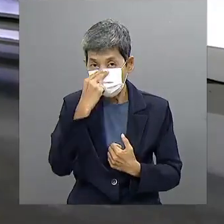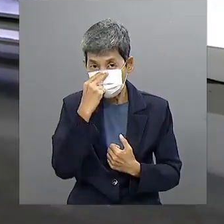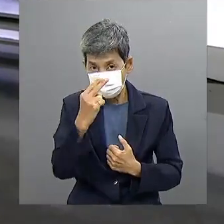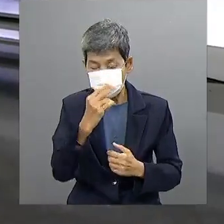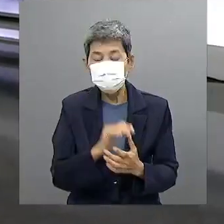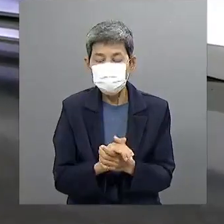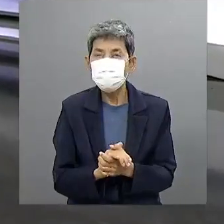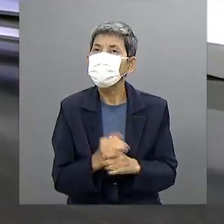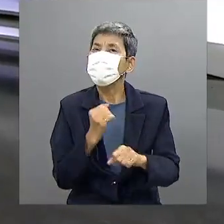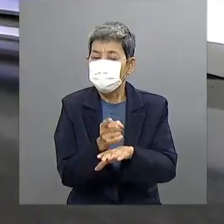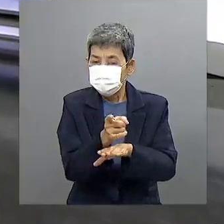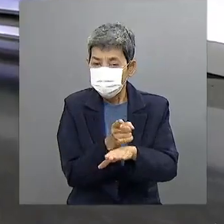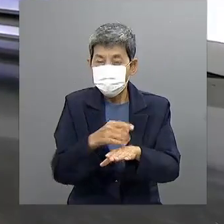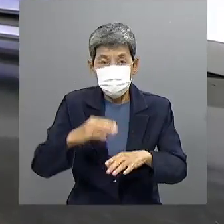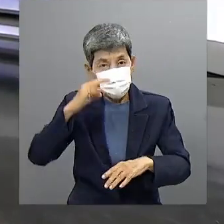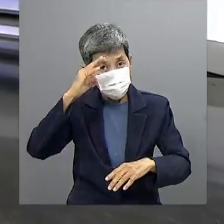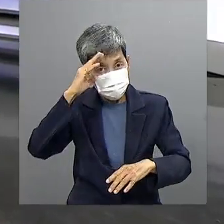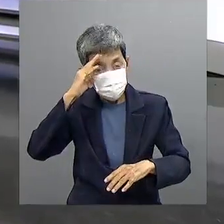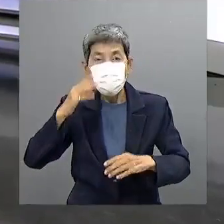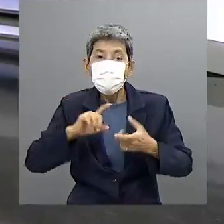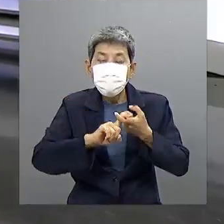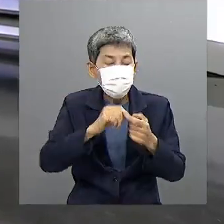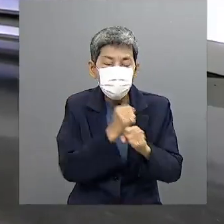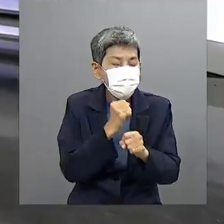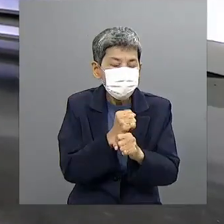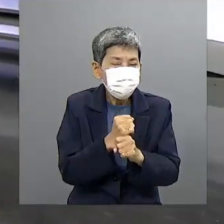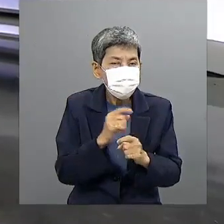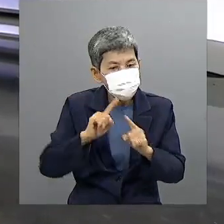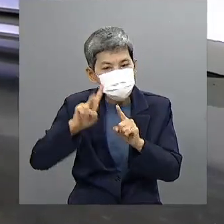องทัพรัสเซียเนี่ยจะแก้เกมในสมรภูมิเฟส2นี้ยังไงคะ ค่ะขอบคุณค่ะ